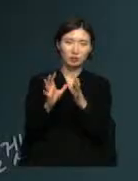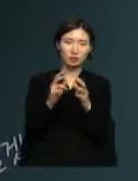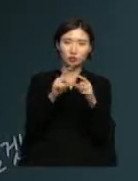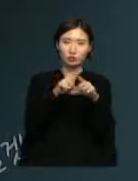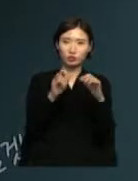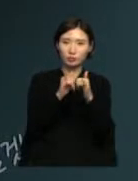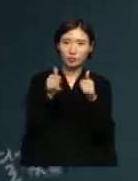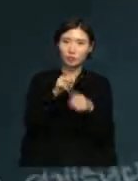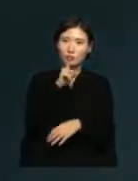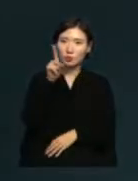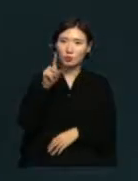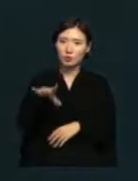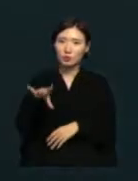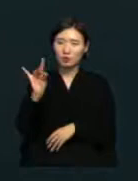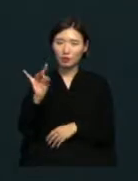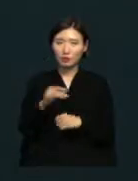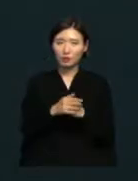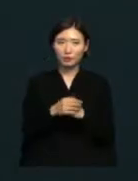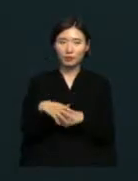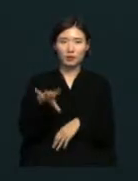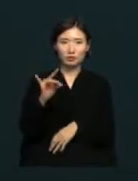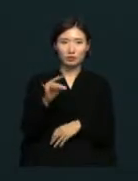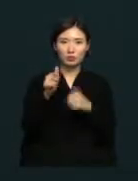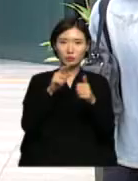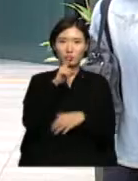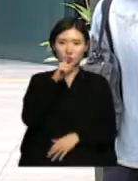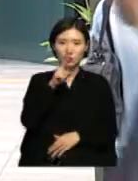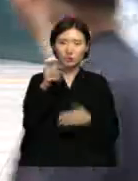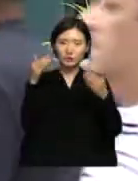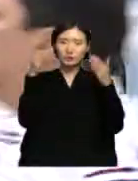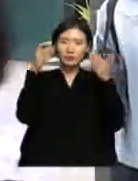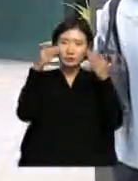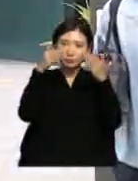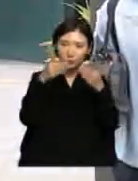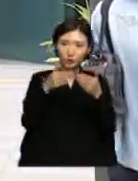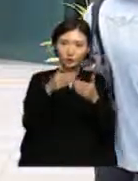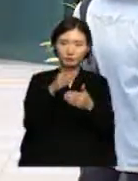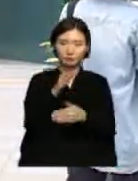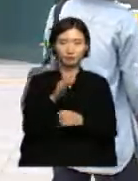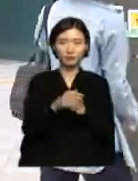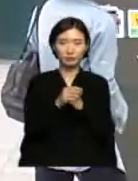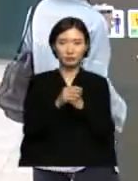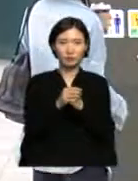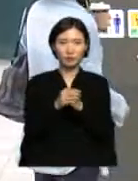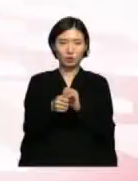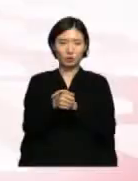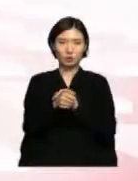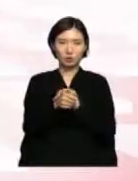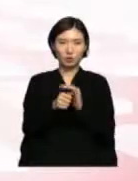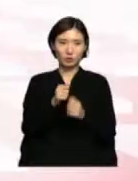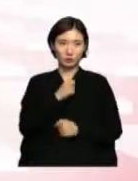한 경우는 이번이 처음이며 일단은 소송에 충실하겠다며 말을 아꼈습니다.